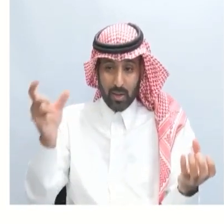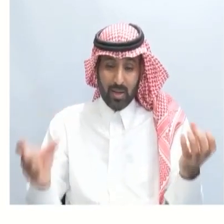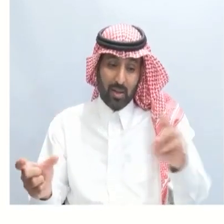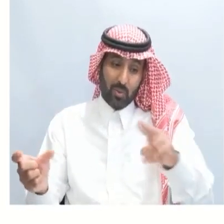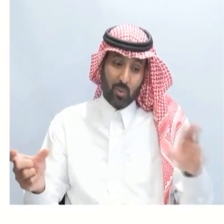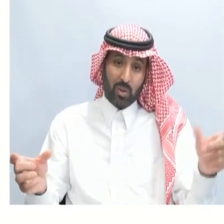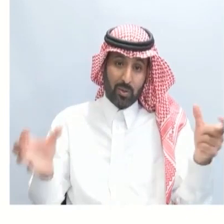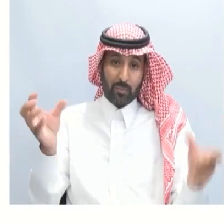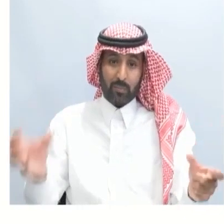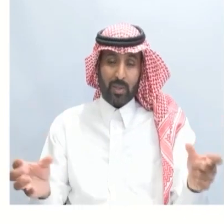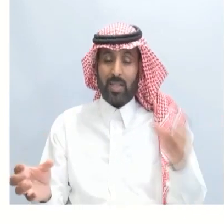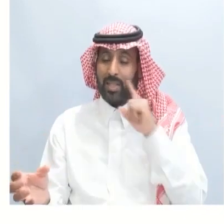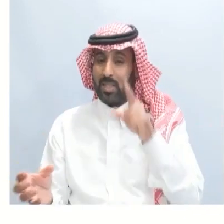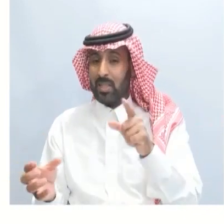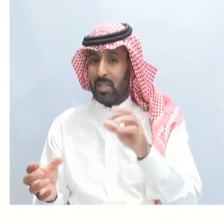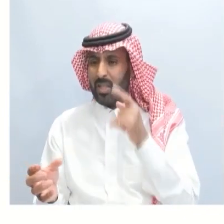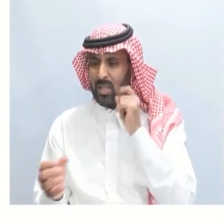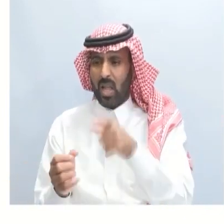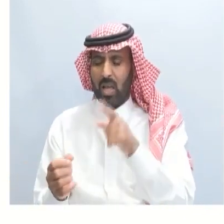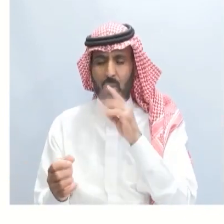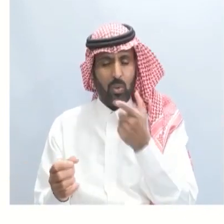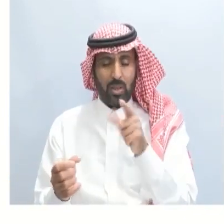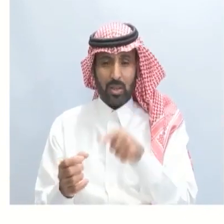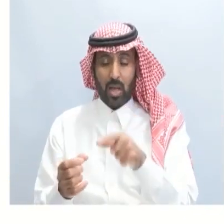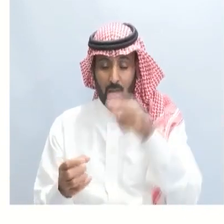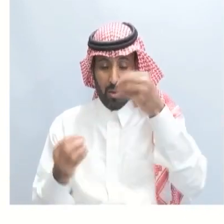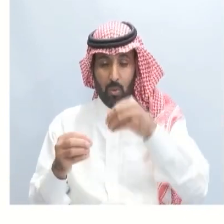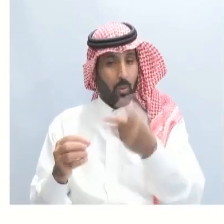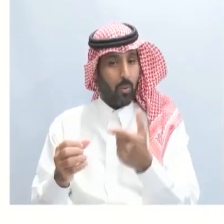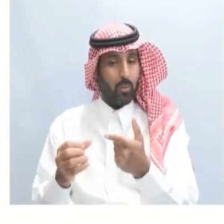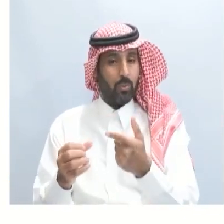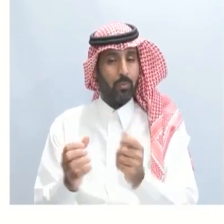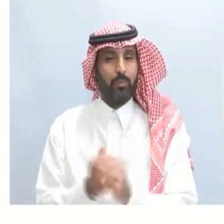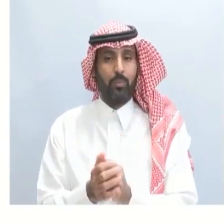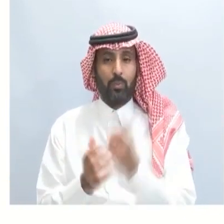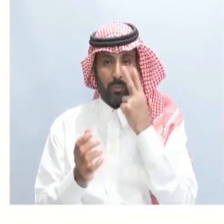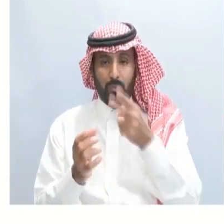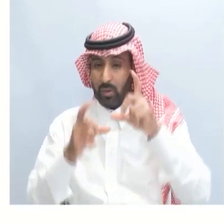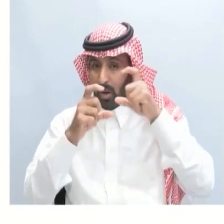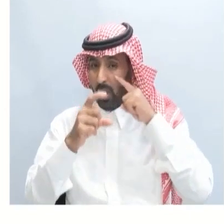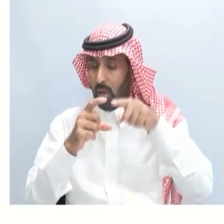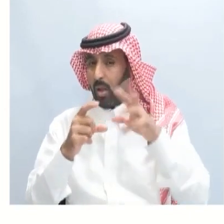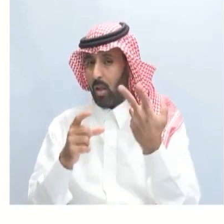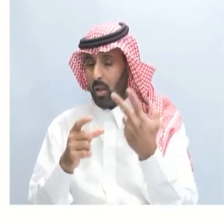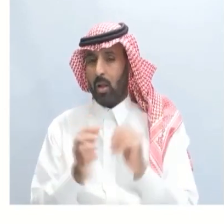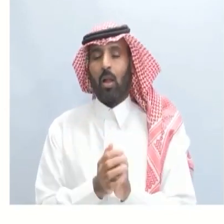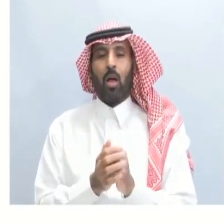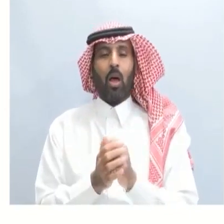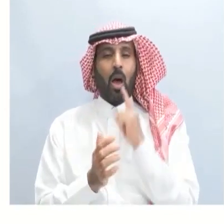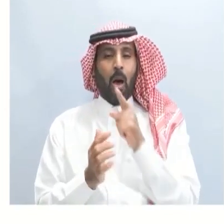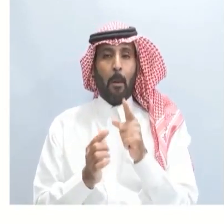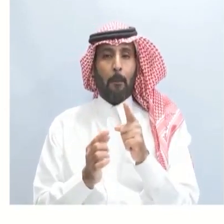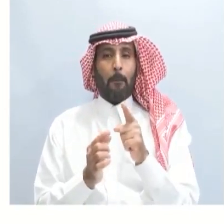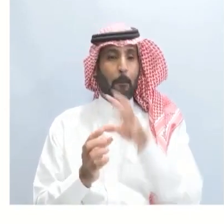هنا في سؤال التجربه يلمح للادوات المستخدمه ماذا ساستخدم انظر معي الصوره تاملها ساستخدم